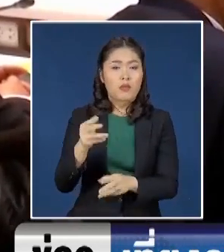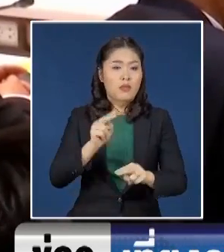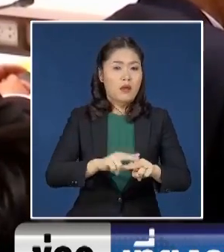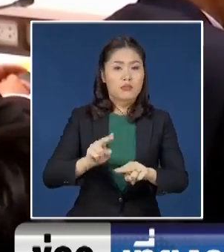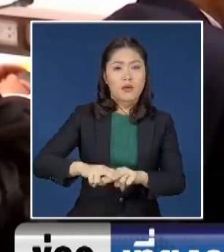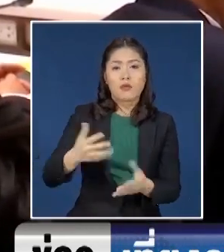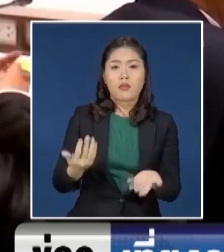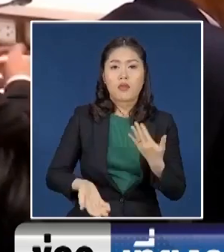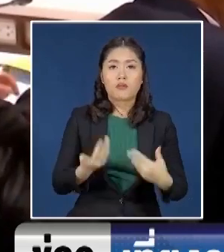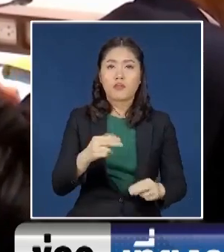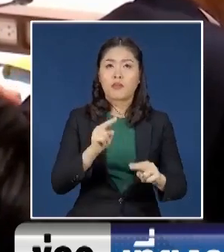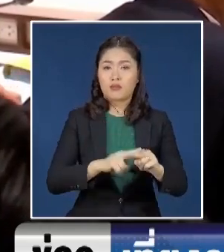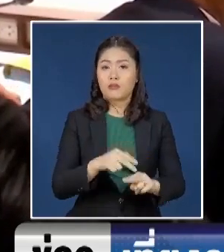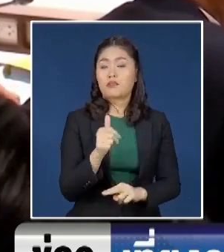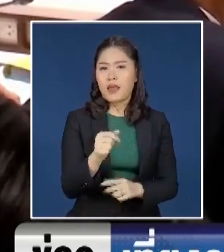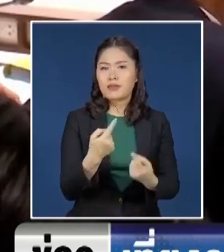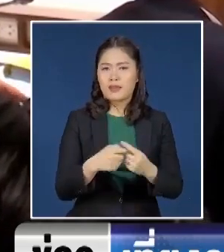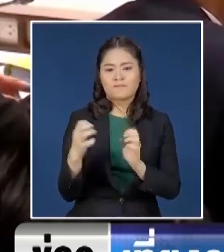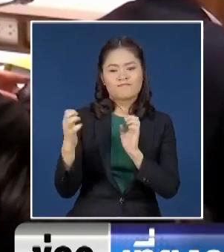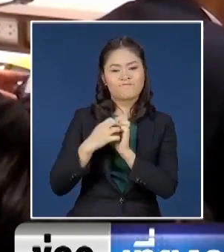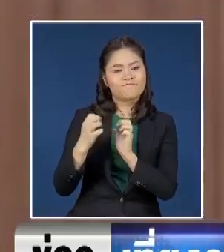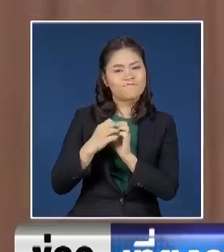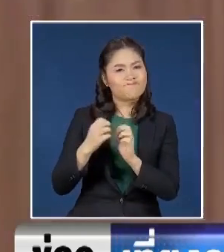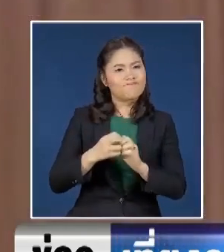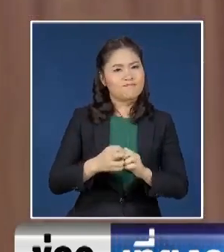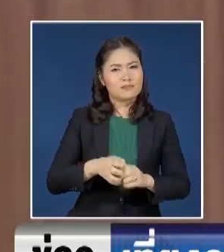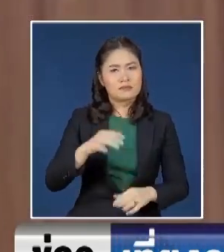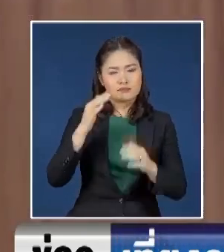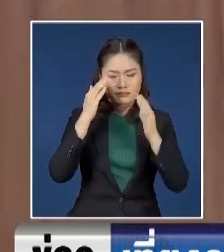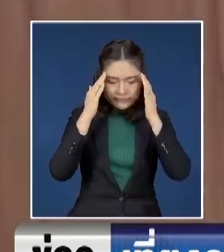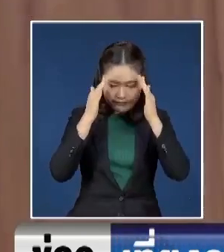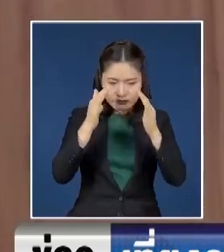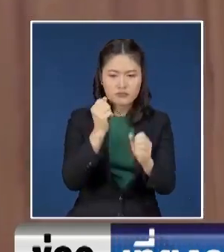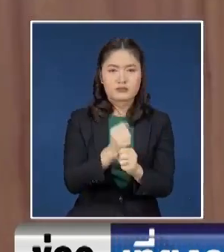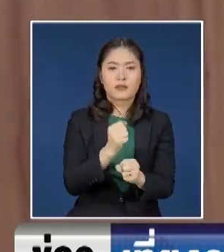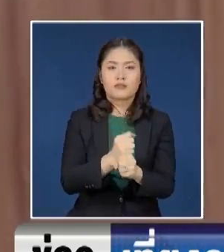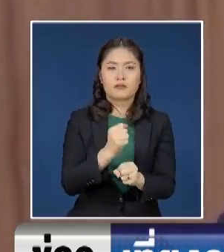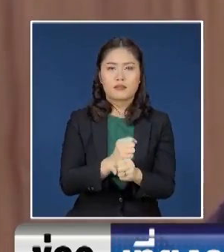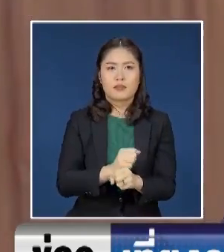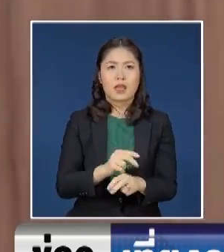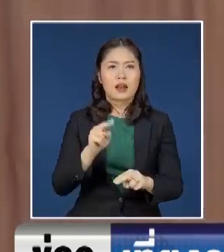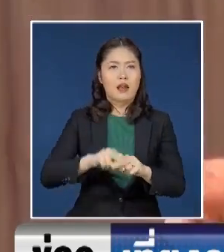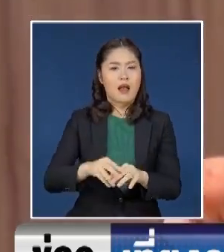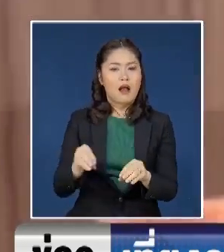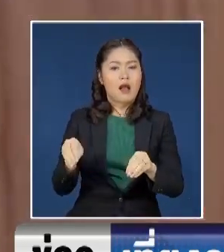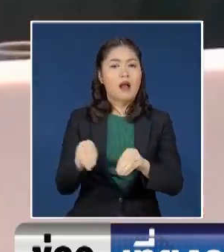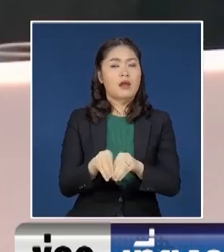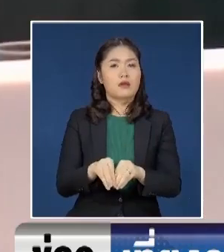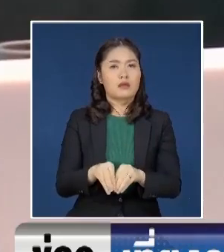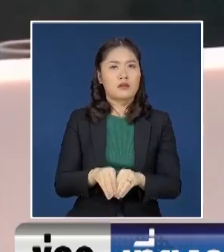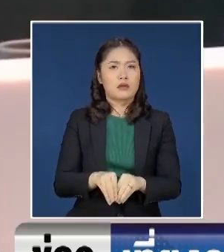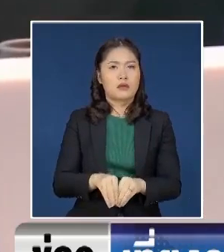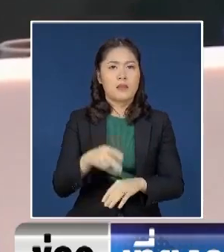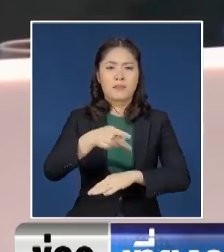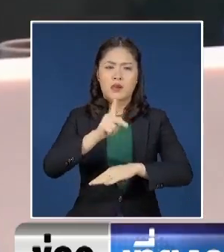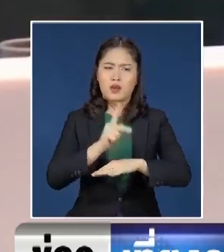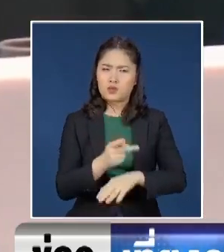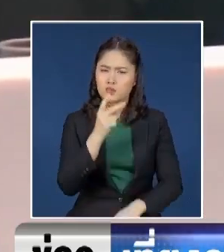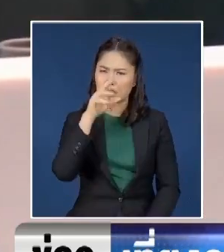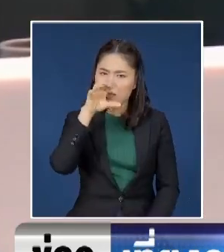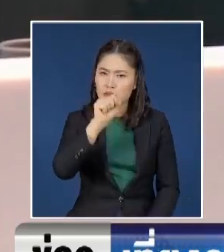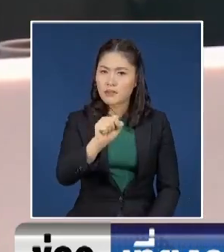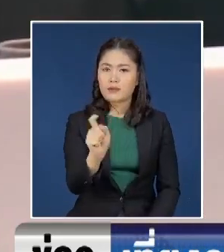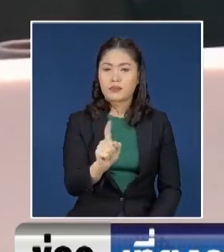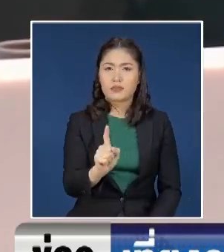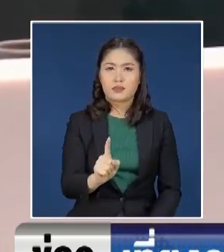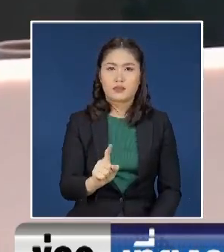ไหนอยากนั่งก็นั่งแต่อย่ามาป่วนมาทำลายสมาธิแล้วพอนั่งติดกันปุ๊บท่านเสรีท่านก็สังเกตมองเห็น